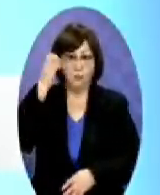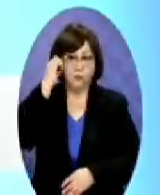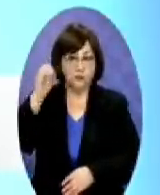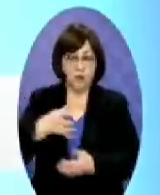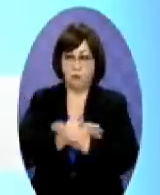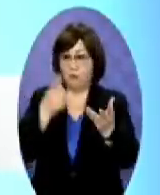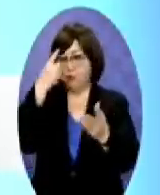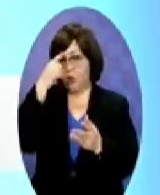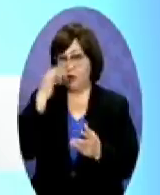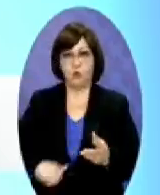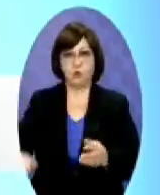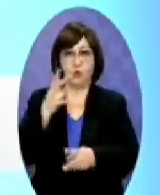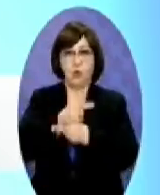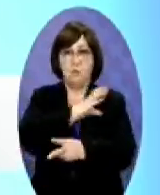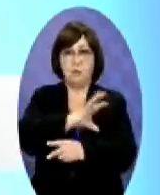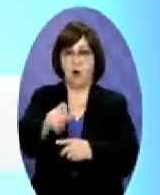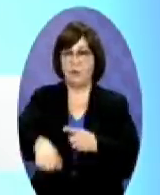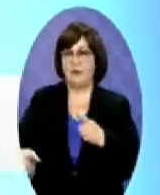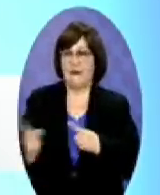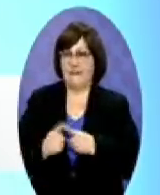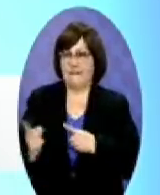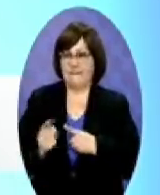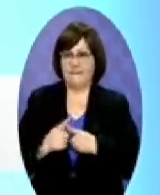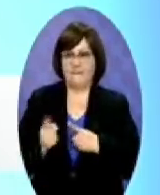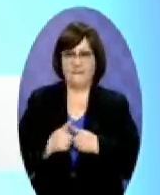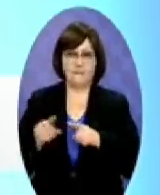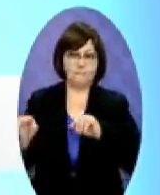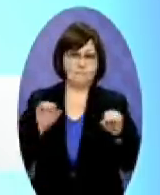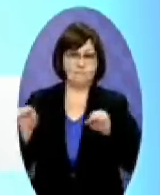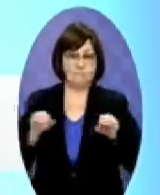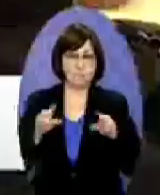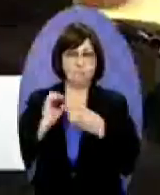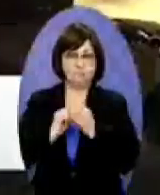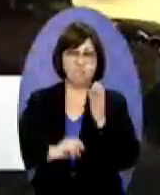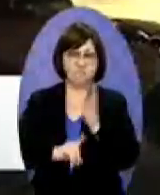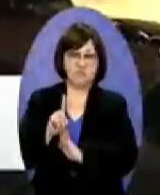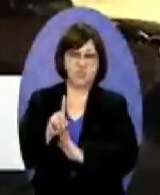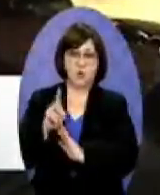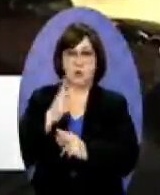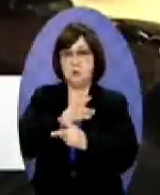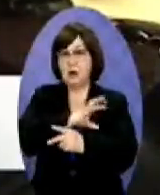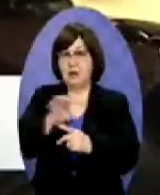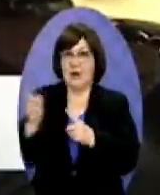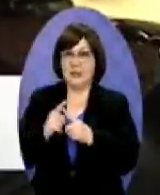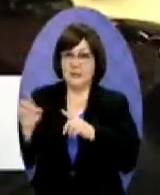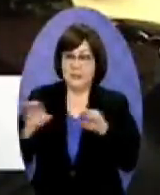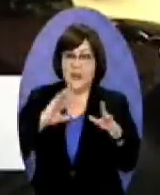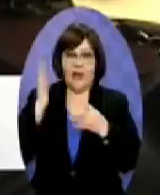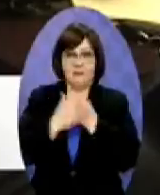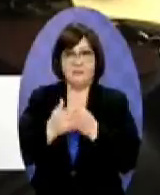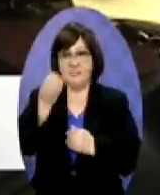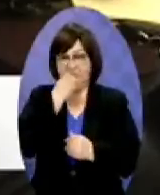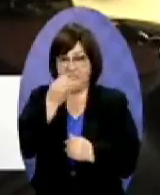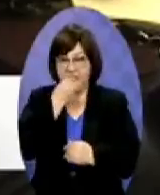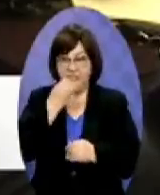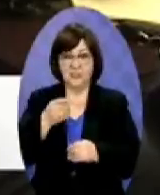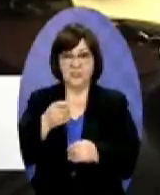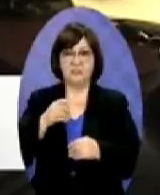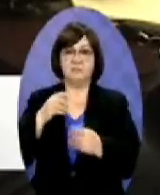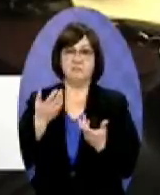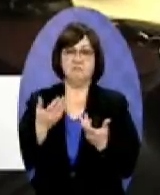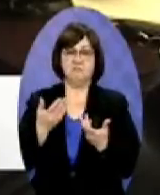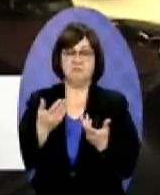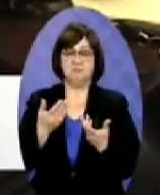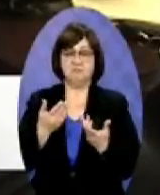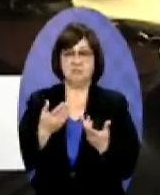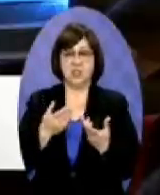ёстой ажлаа хийж эхэлсэн. Хууль хяналтын байгууллагад бид нар хатуу шаардлага бас тавьж байгаа. Энэ авилгал, энэ хэл ахуул, энэ хулгайгаас энэ төрийг цэвэрлж